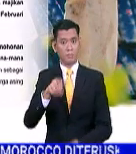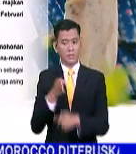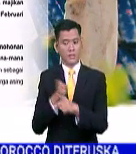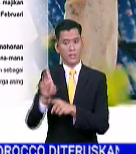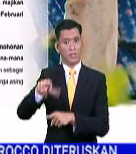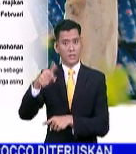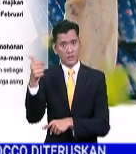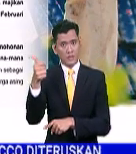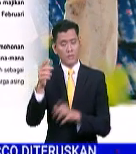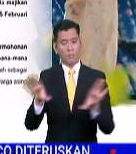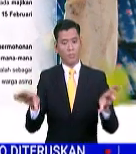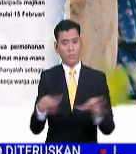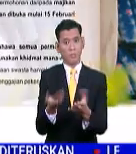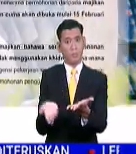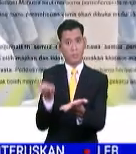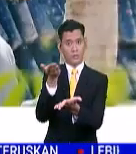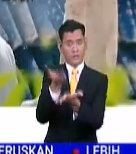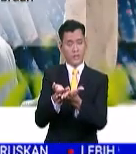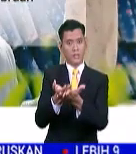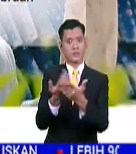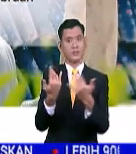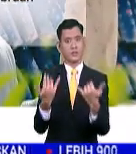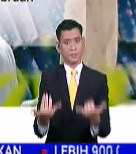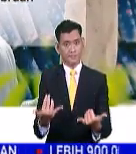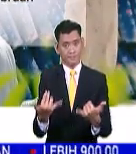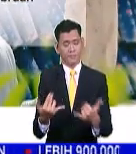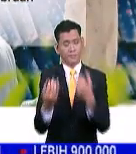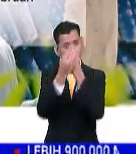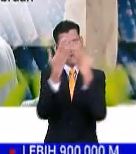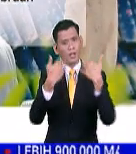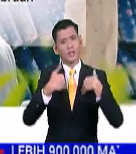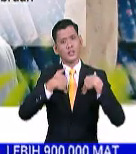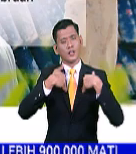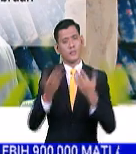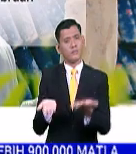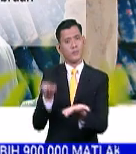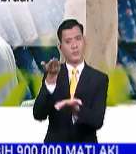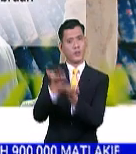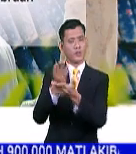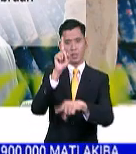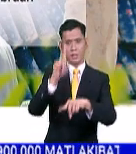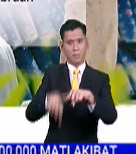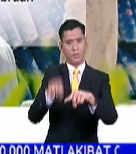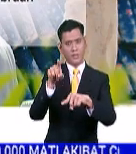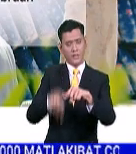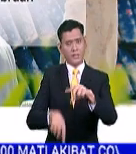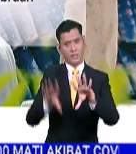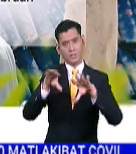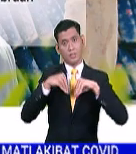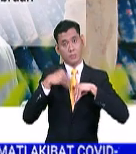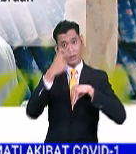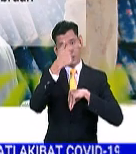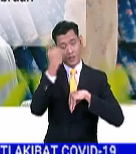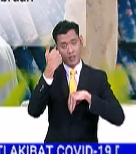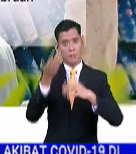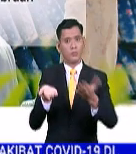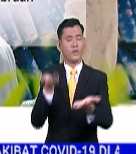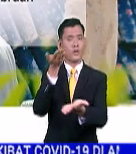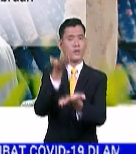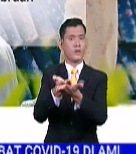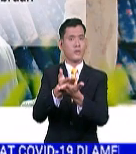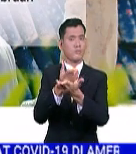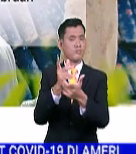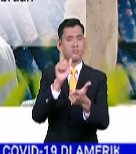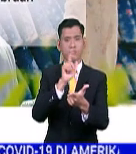membuat permohonan ketika ini. Beliau turut memaklumkan terdapat permohonan yang tidak dapat dipertimbangkan kerana pemohon tidak